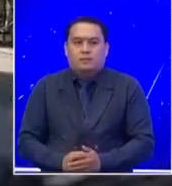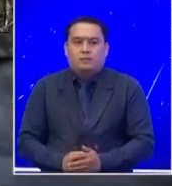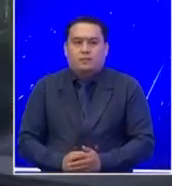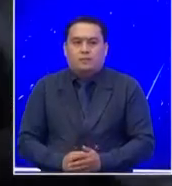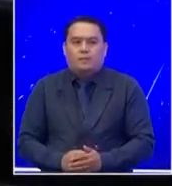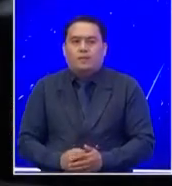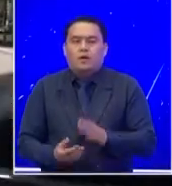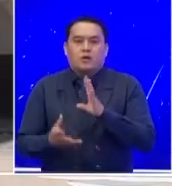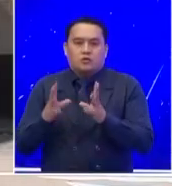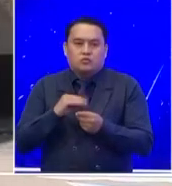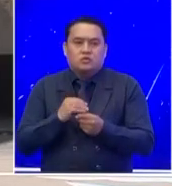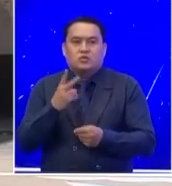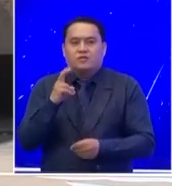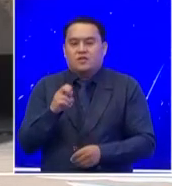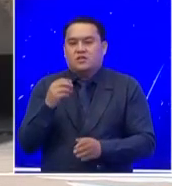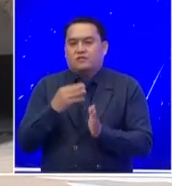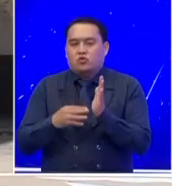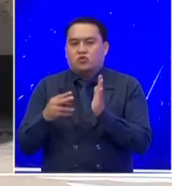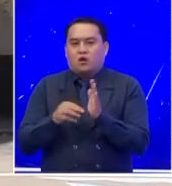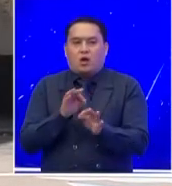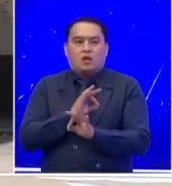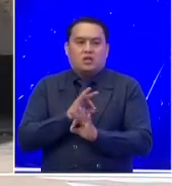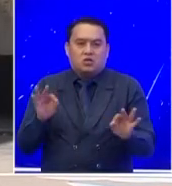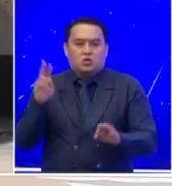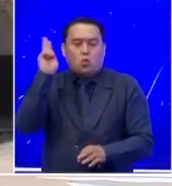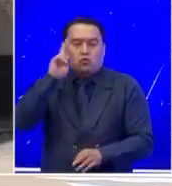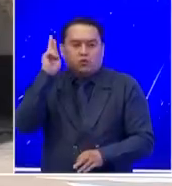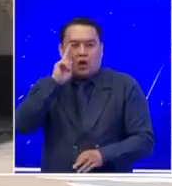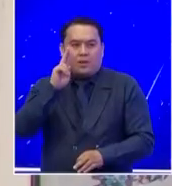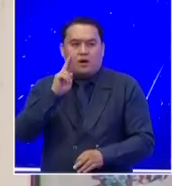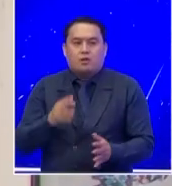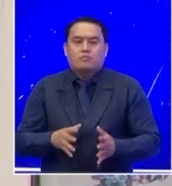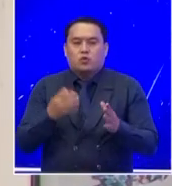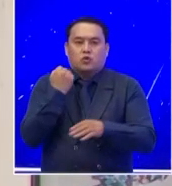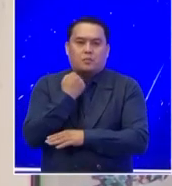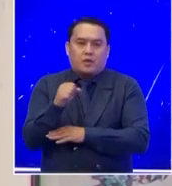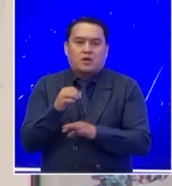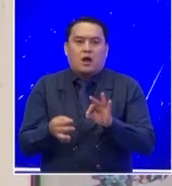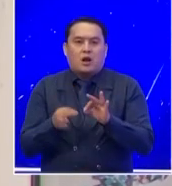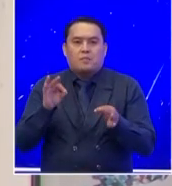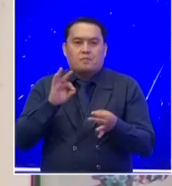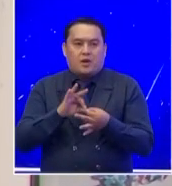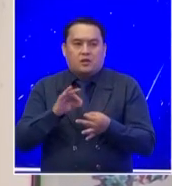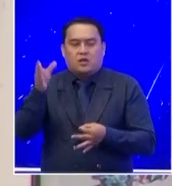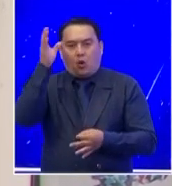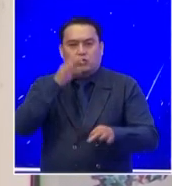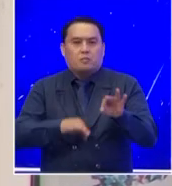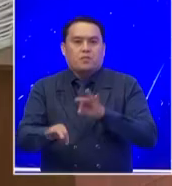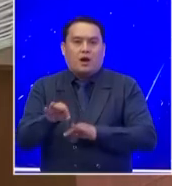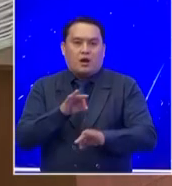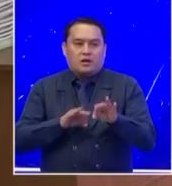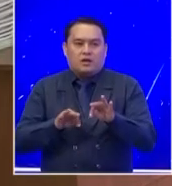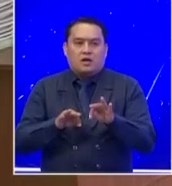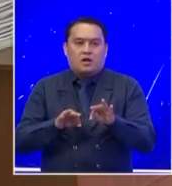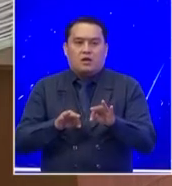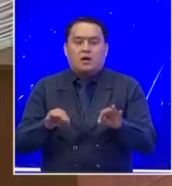1500 учащихся, из них 294 – отличники учебы. Большинство ребят – призеры предметных олимпиад и научных проектов «Дарын» и «Зерде».